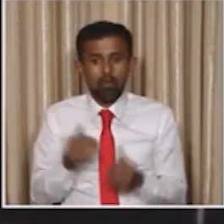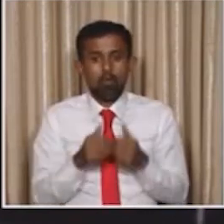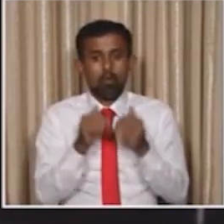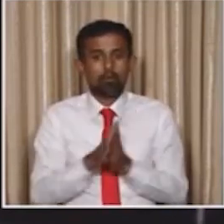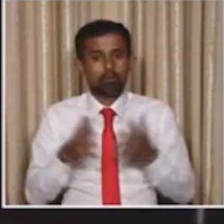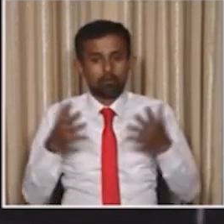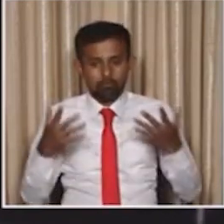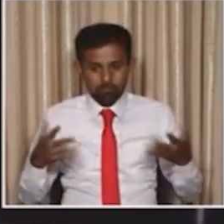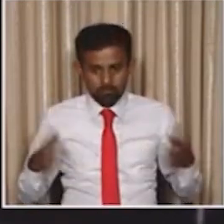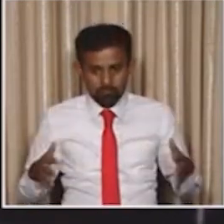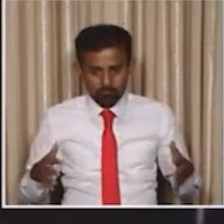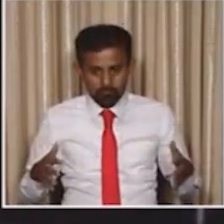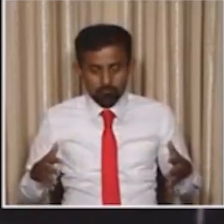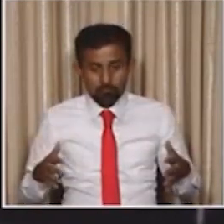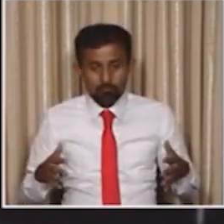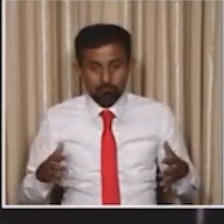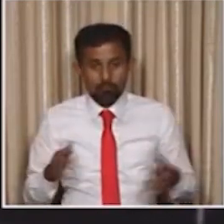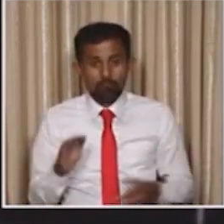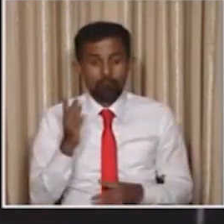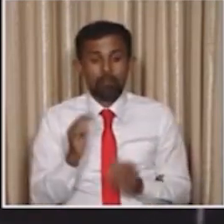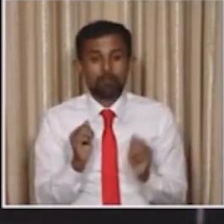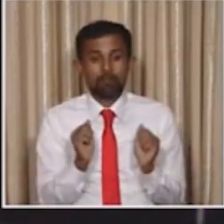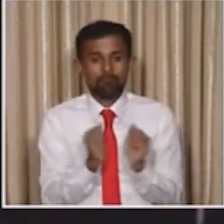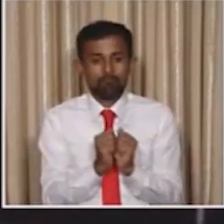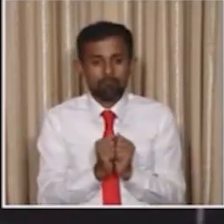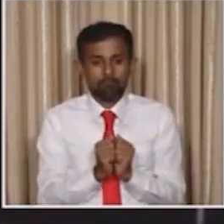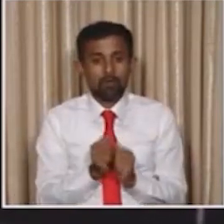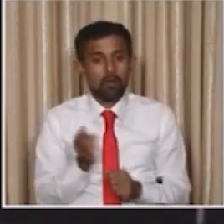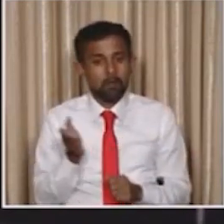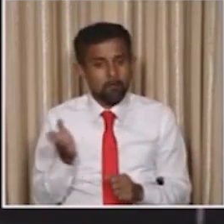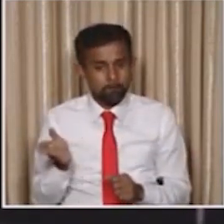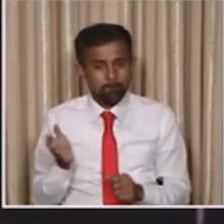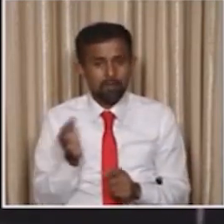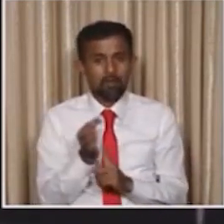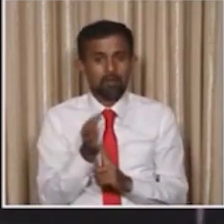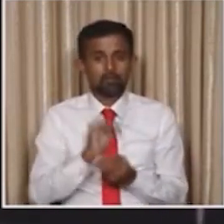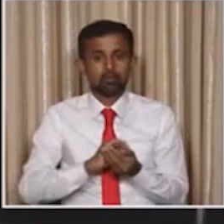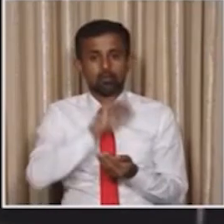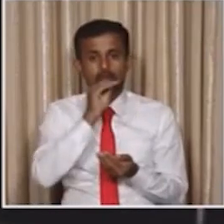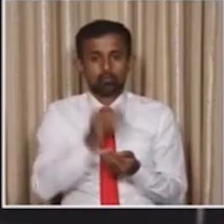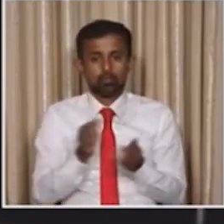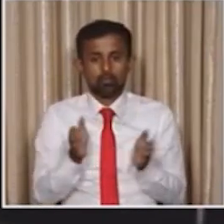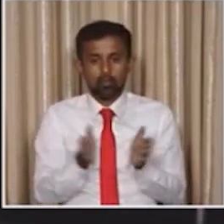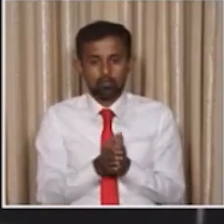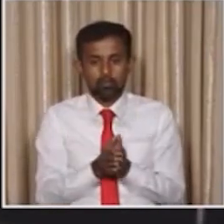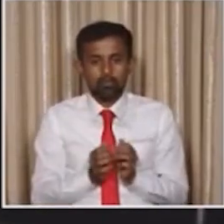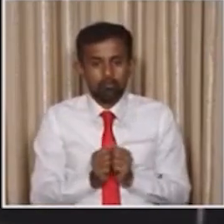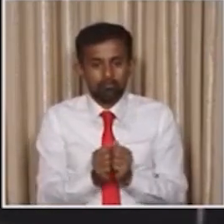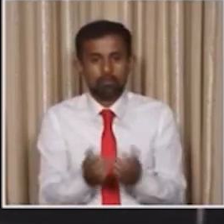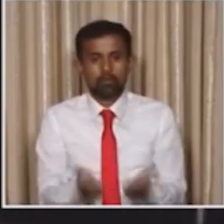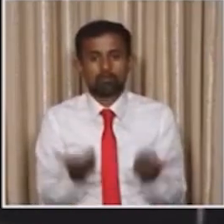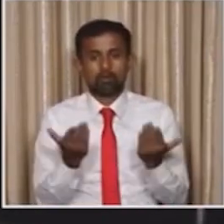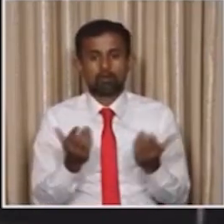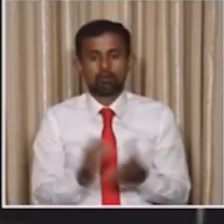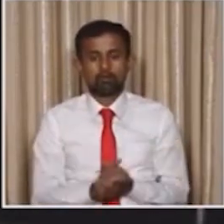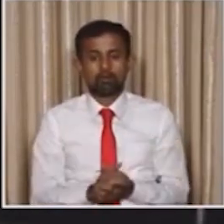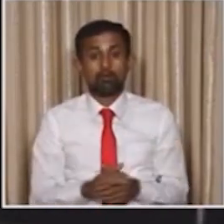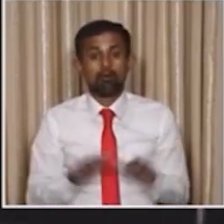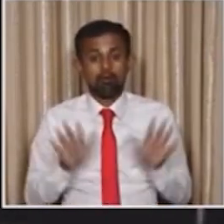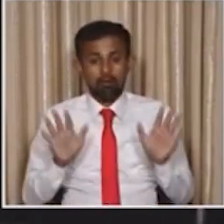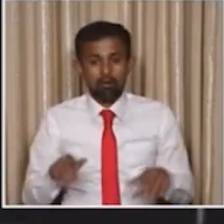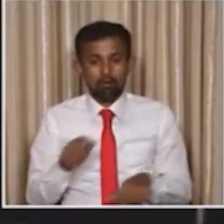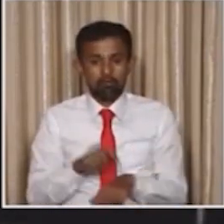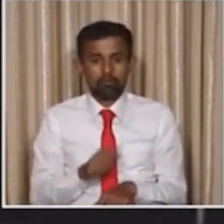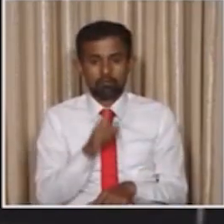අවසන් කරමින් විශේෂ කාර්යභාරයක් මේ ජනාධිපති අරමුදලත් ඒ කාර්යභාරයත් කරගෙන යනවා. ඒ නිසා අවසාන වශයෙන් මම